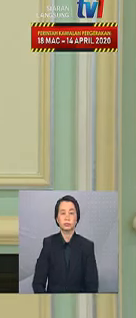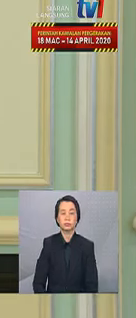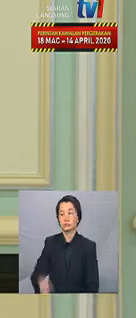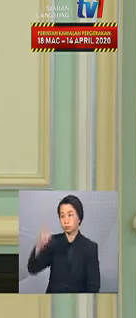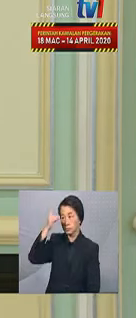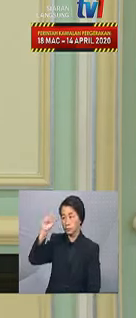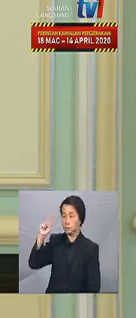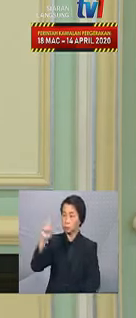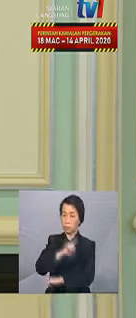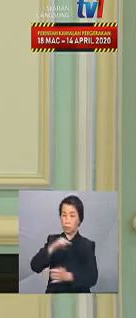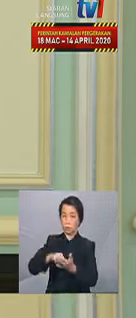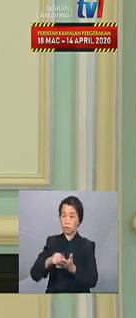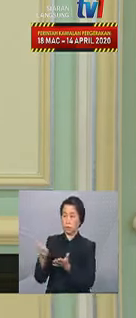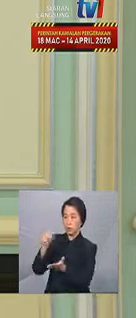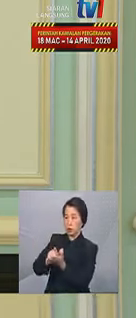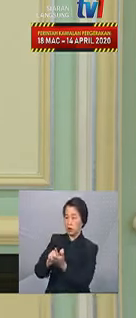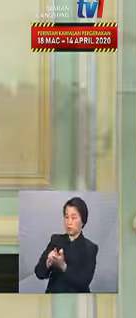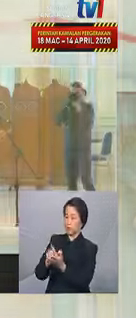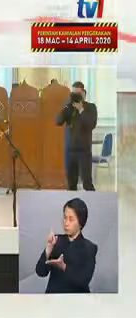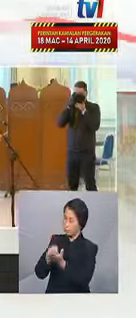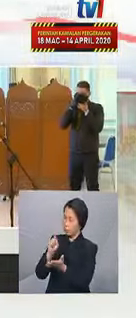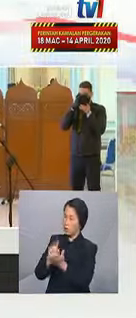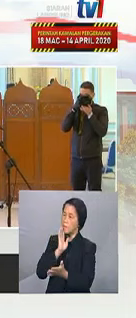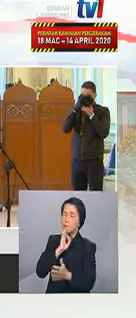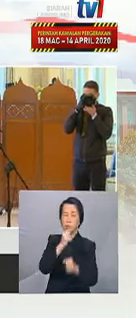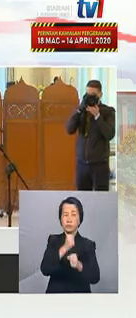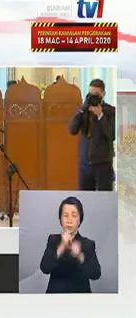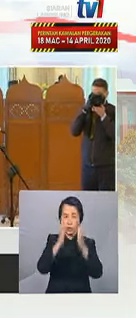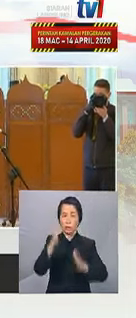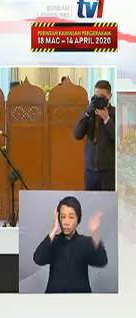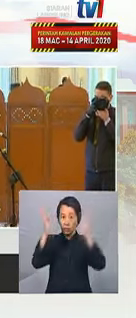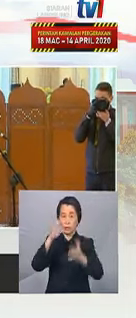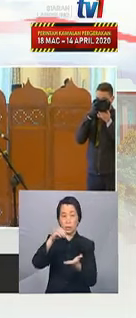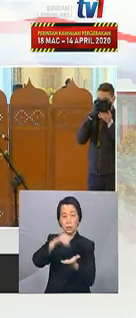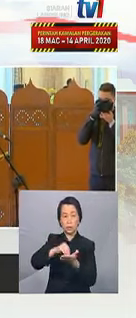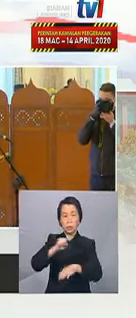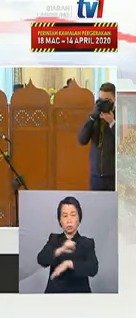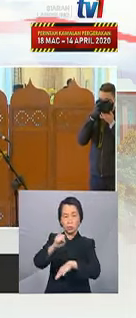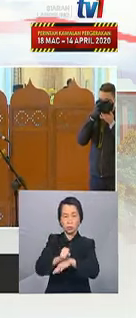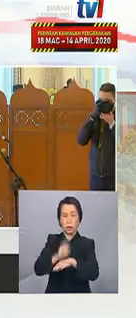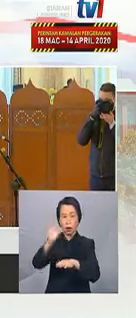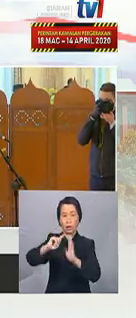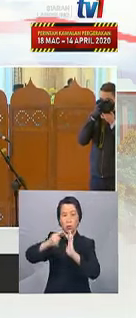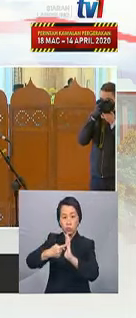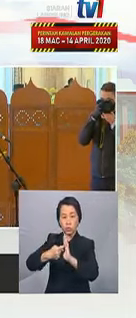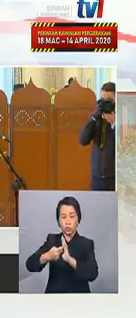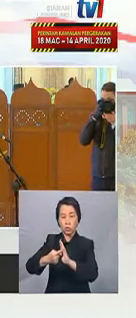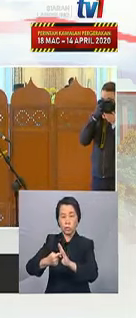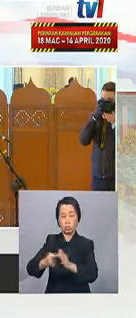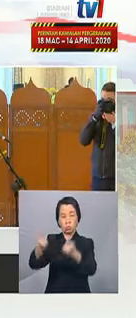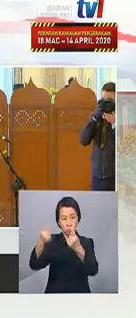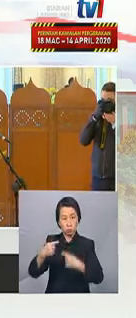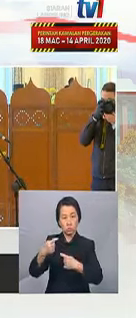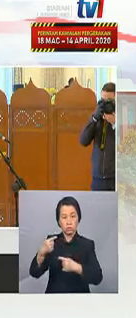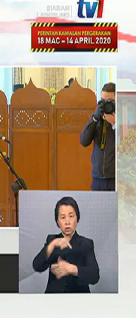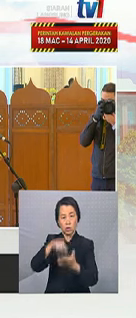Datuk Seri, hari ini laporan media ada menyebut bahawa pekerja Malaysia yang berada di Singapura dijangka akan mula bergerak hari ini